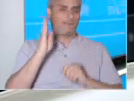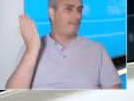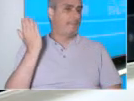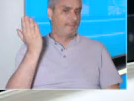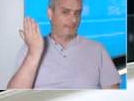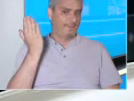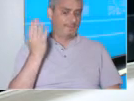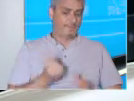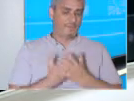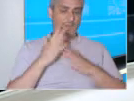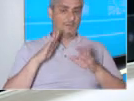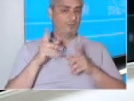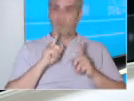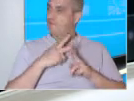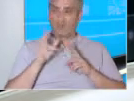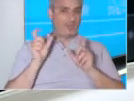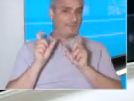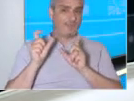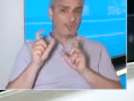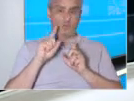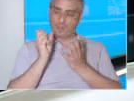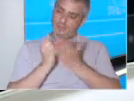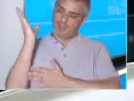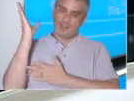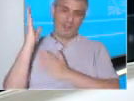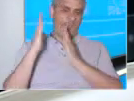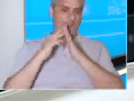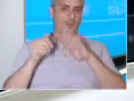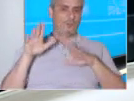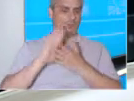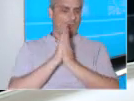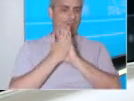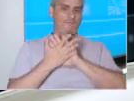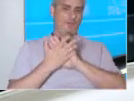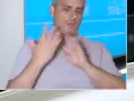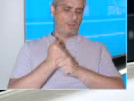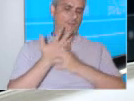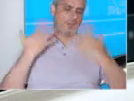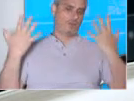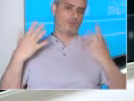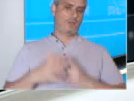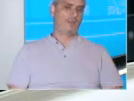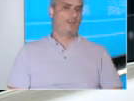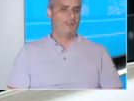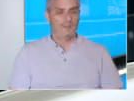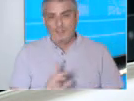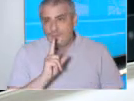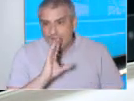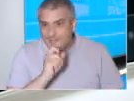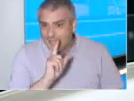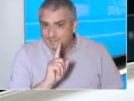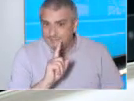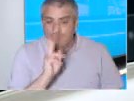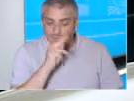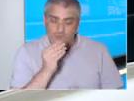מנתניהו להרכיב ממשלה, ולא רק ימנע ממנו, אולי ידיח אותו מבלפור, הוא יהפוך בעצם להצלחה גדולה. אלא אם כן, אתה אומר, אלא אם